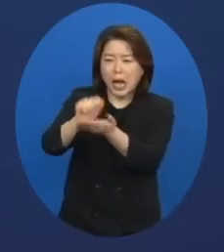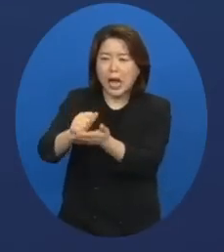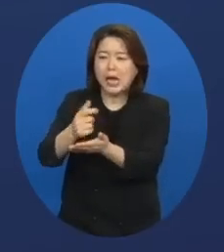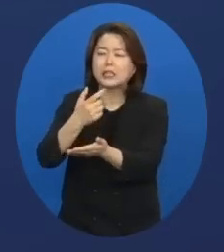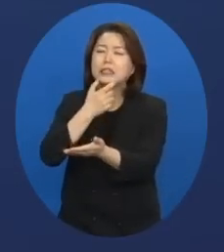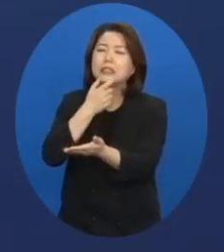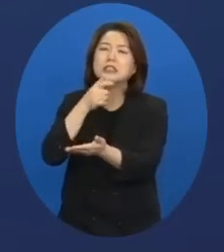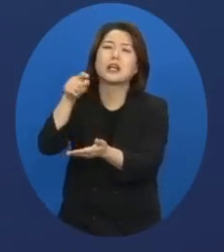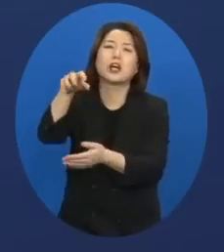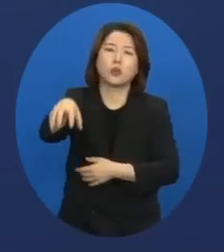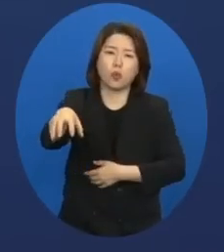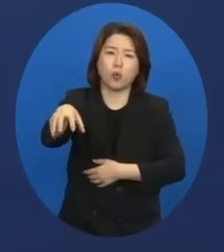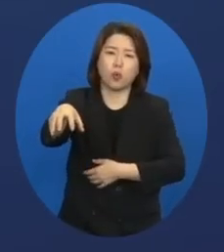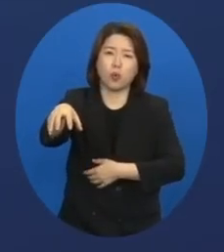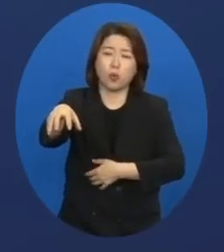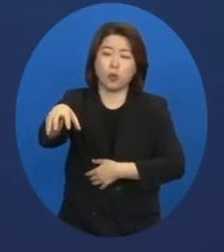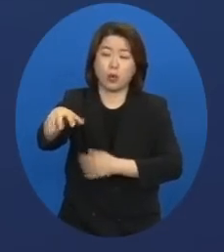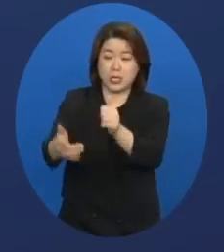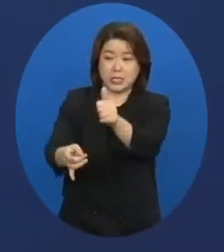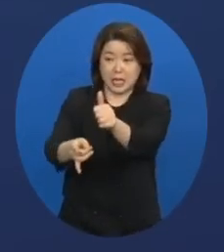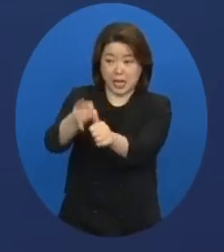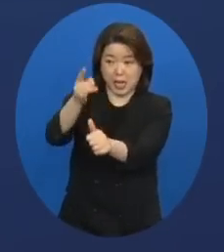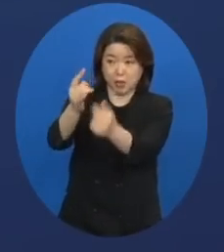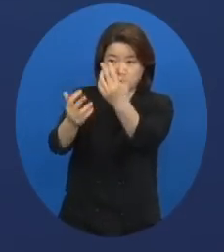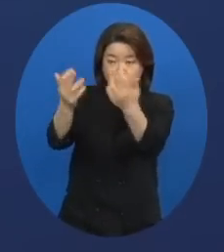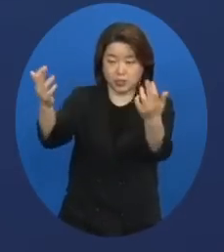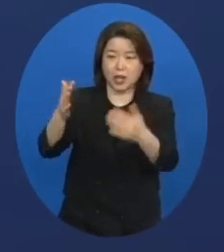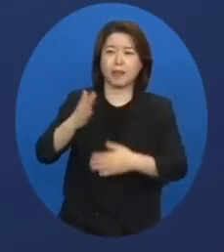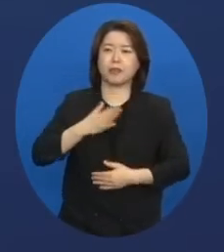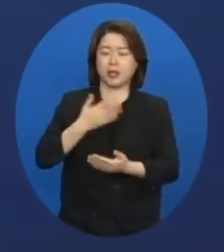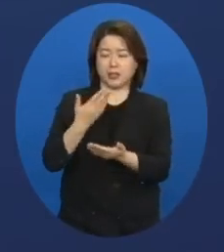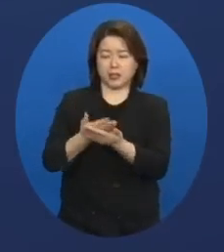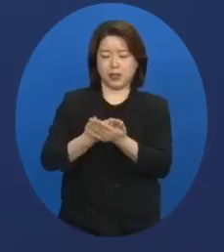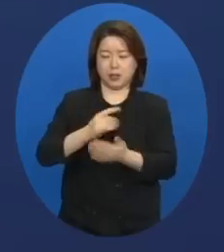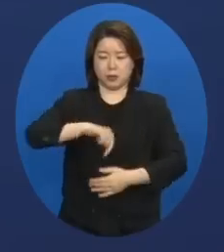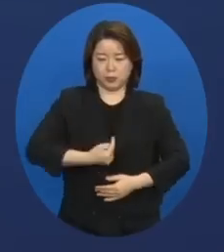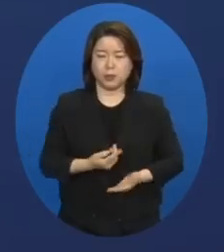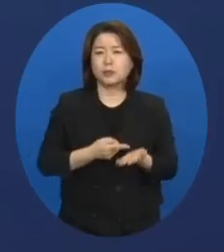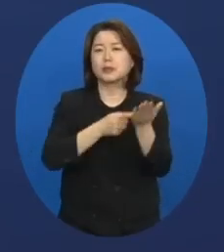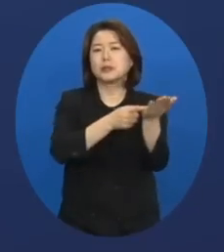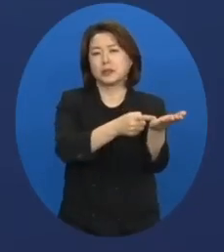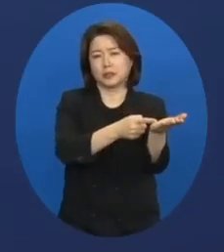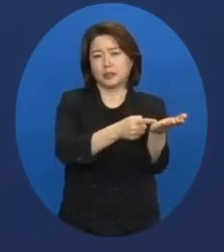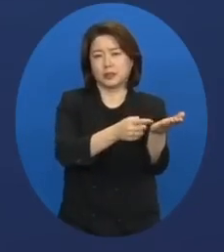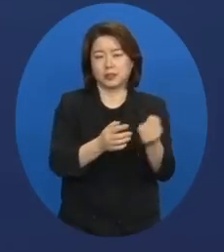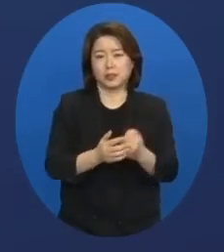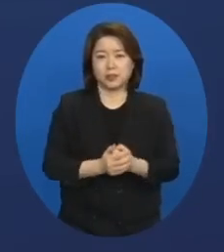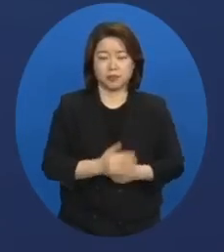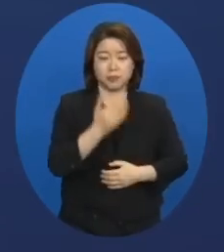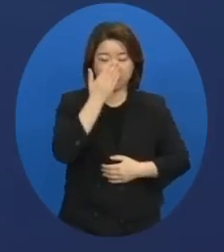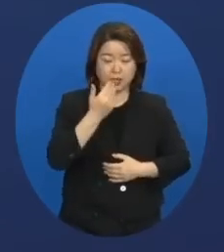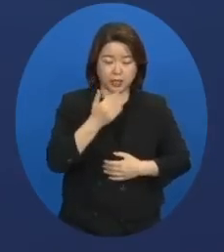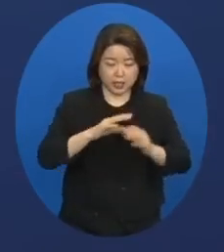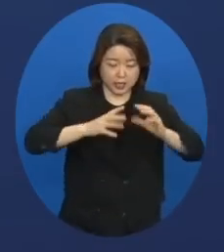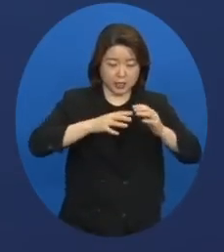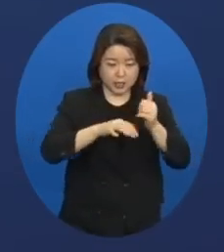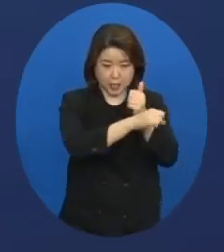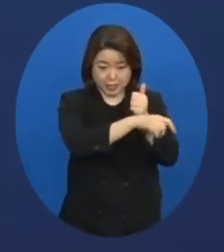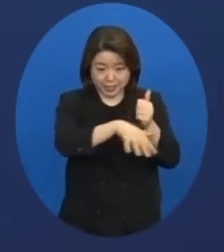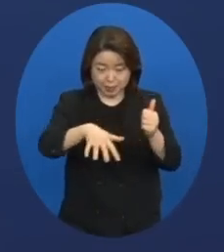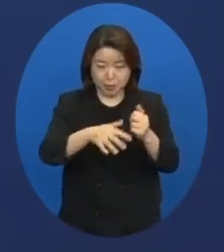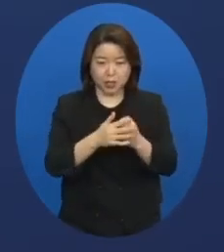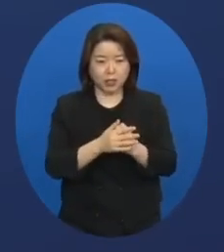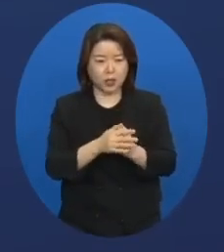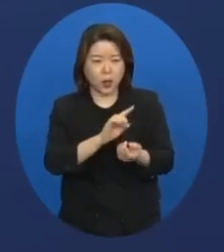않겠다는 헤브론 산지를 내게 달라고 자원함으로 이스라엘 지파들이 서로 좋은 땅